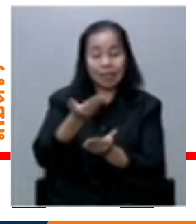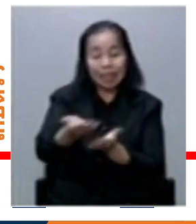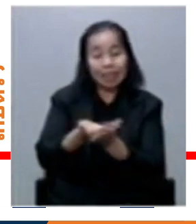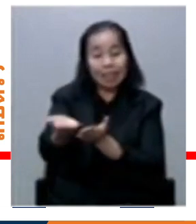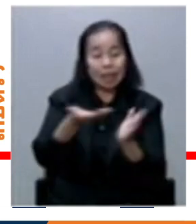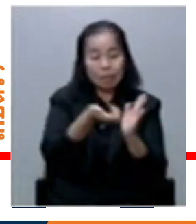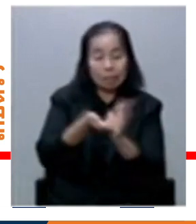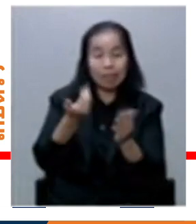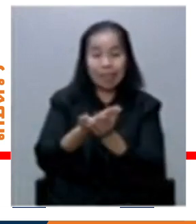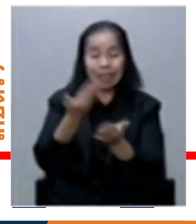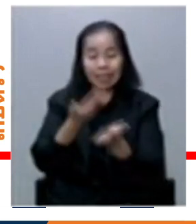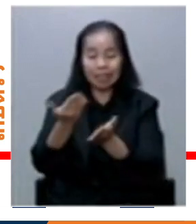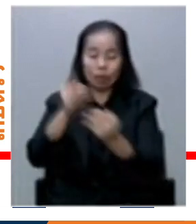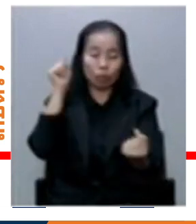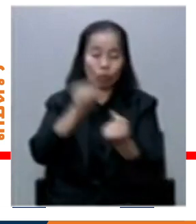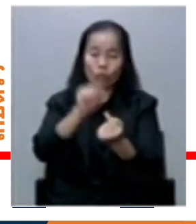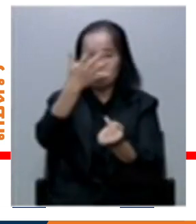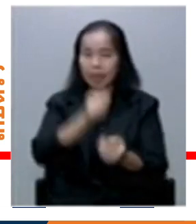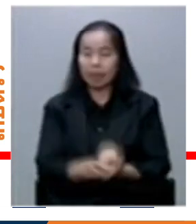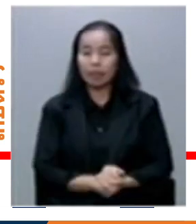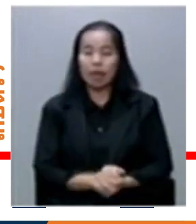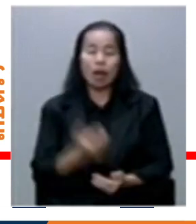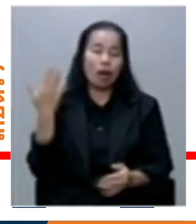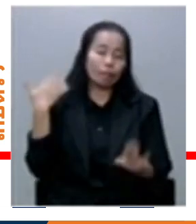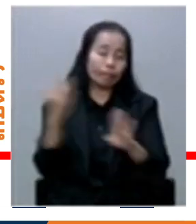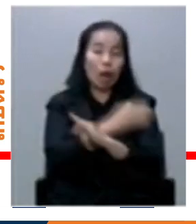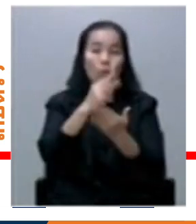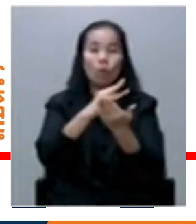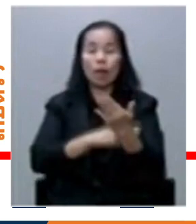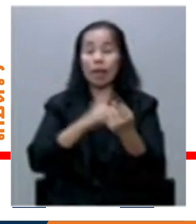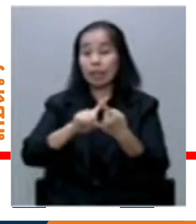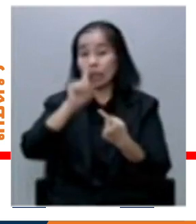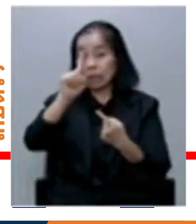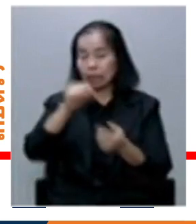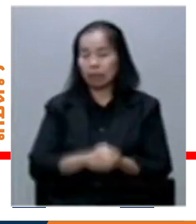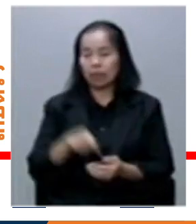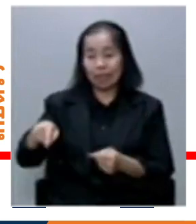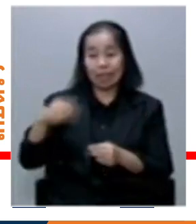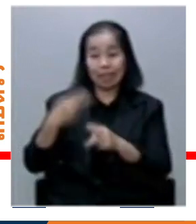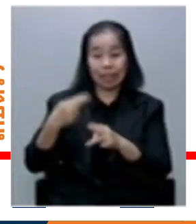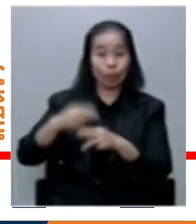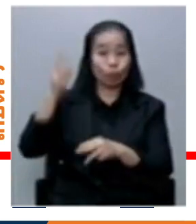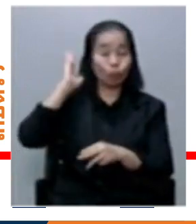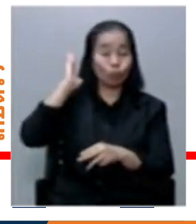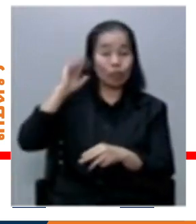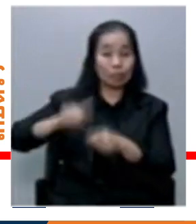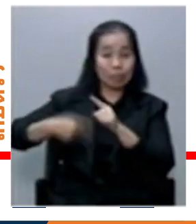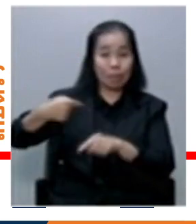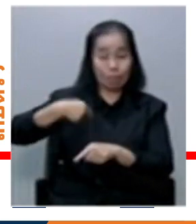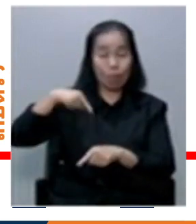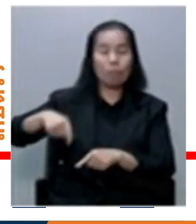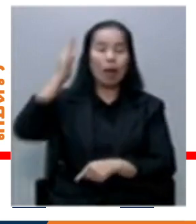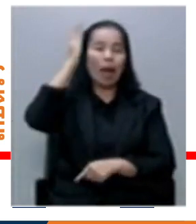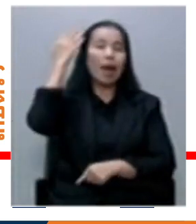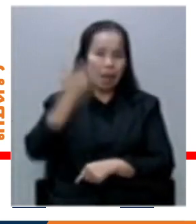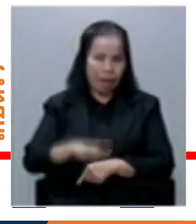และการโอนงบในงบผูกพันนะครับเมื่อตอนวาระหนึ่งนะครับเพื่อนสมาชิกของผมนะครับพลโทพงศกรรอดชมพูได้อภิปรายนะครับถึ